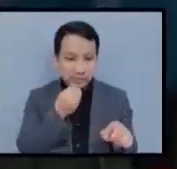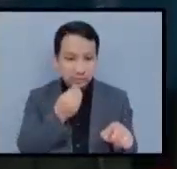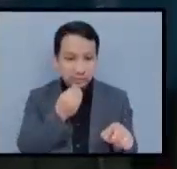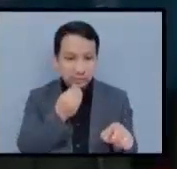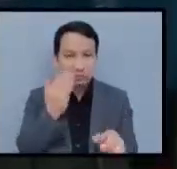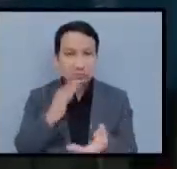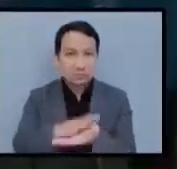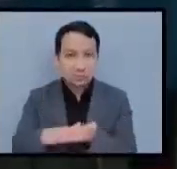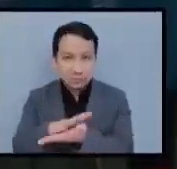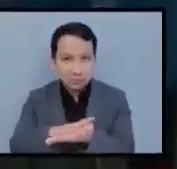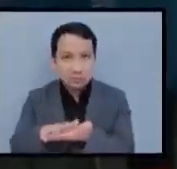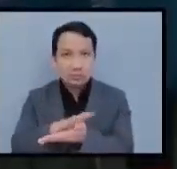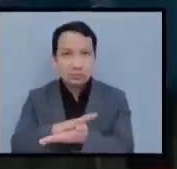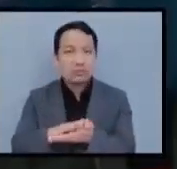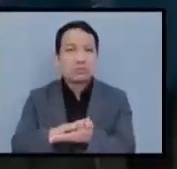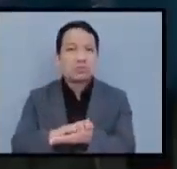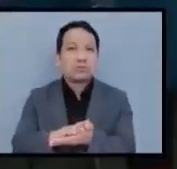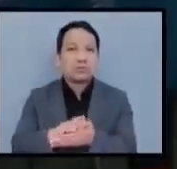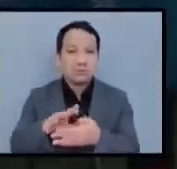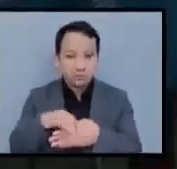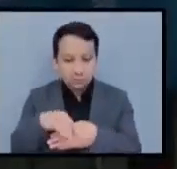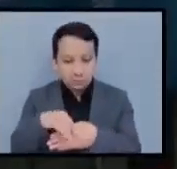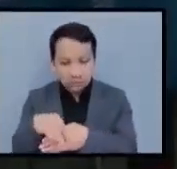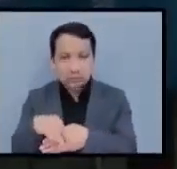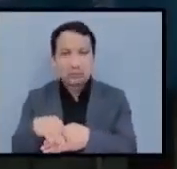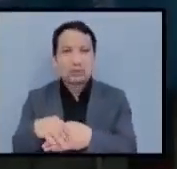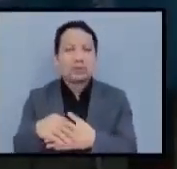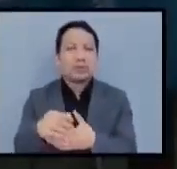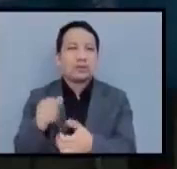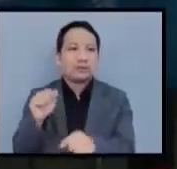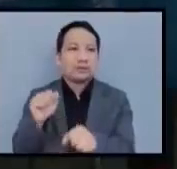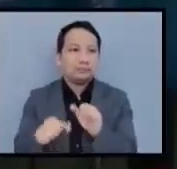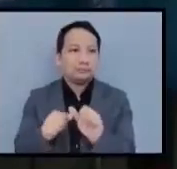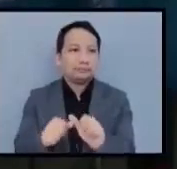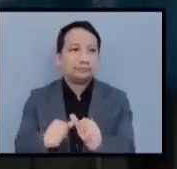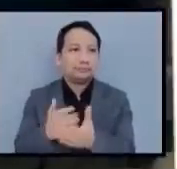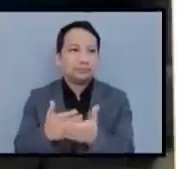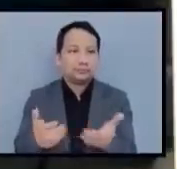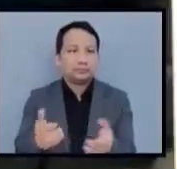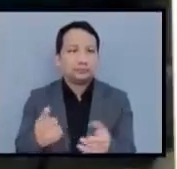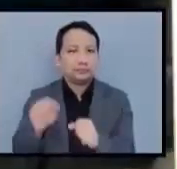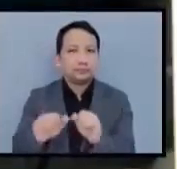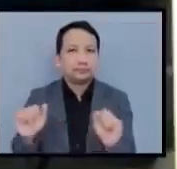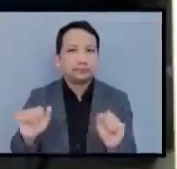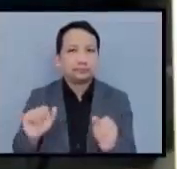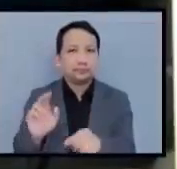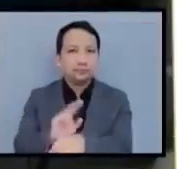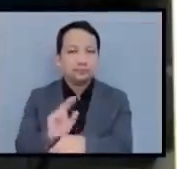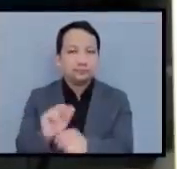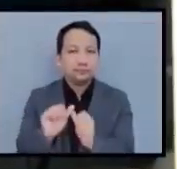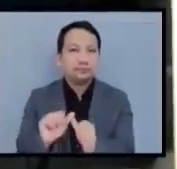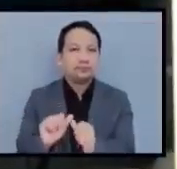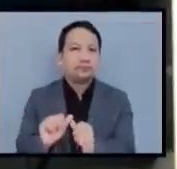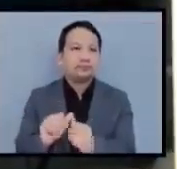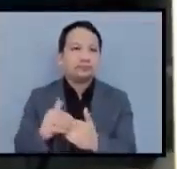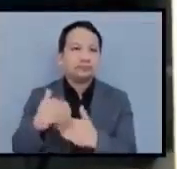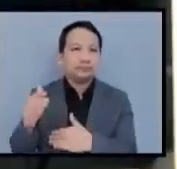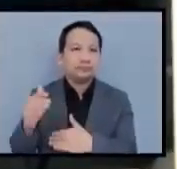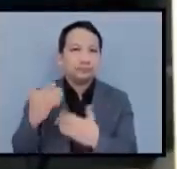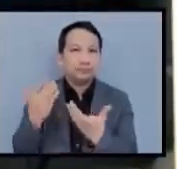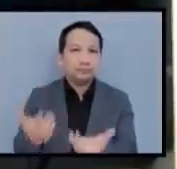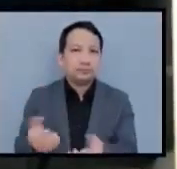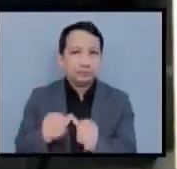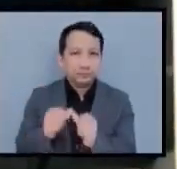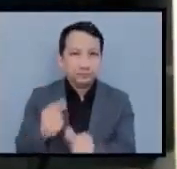ng mga karne, tsaka pang sa mga plato, ganyan, pinagamitan. Masyadong mabigat na po para sa amin yun